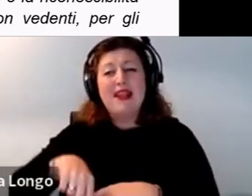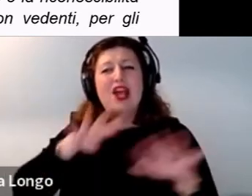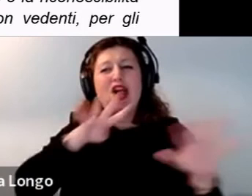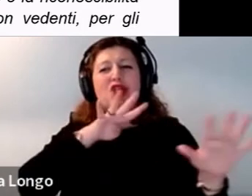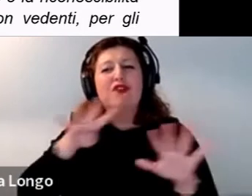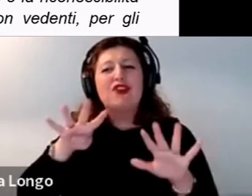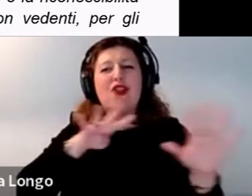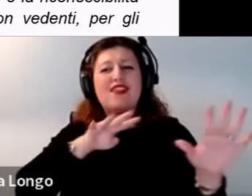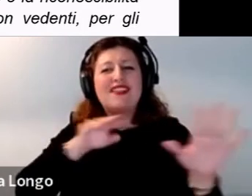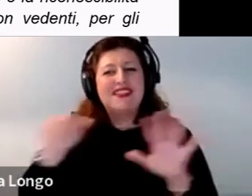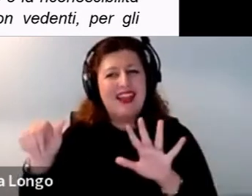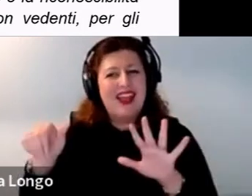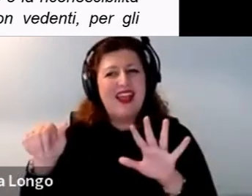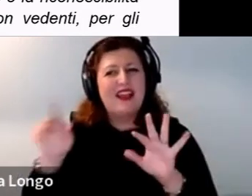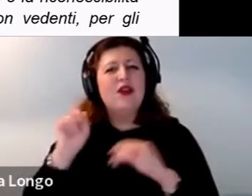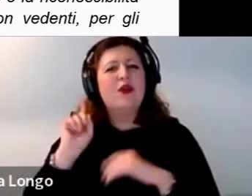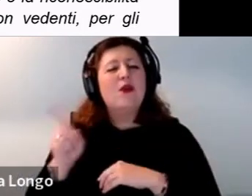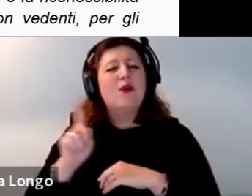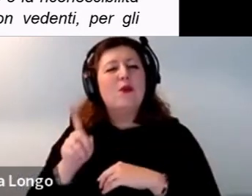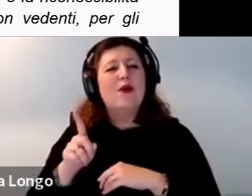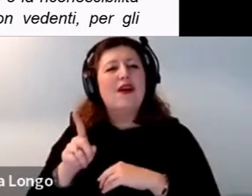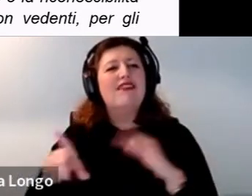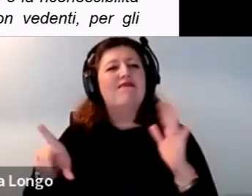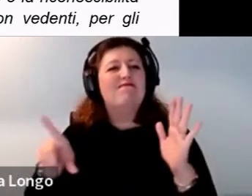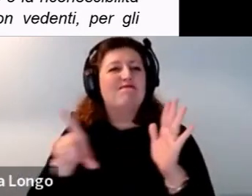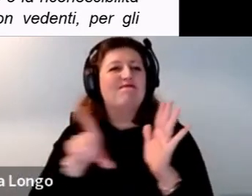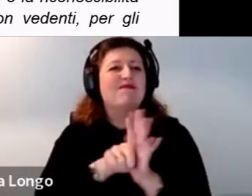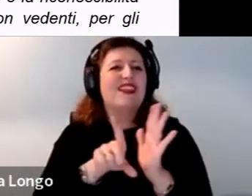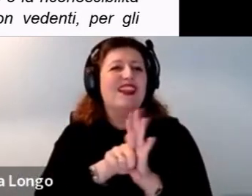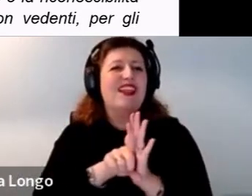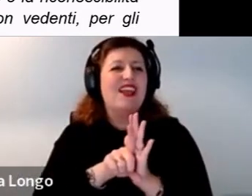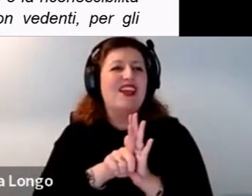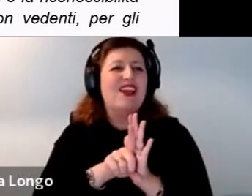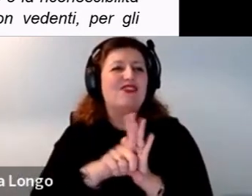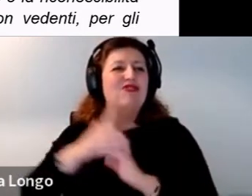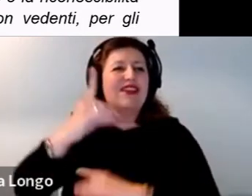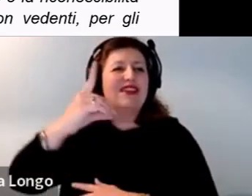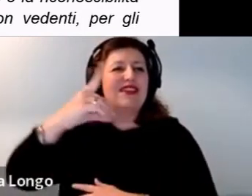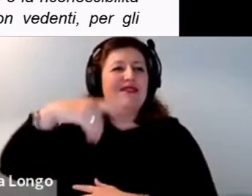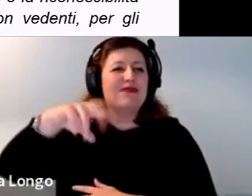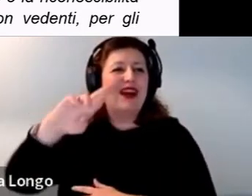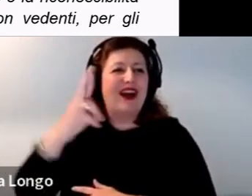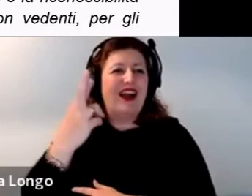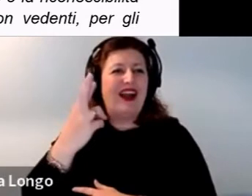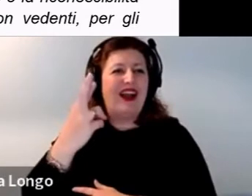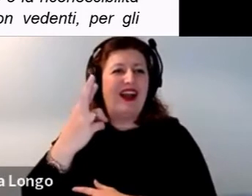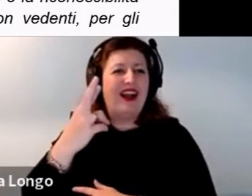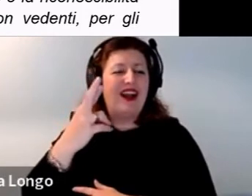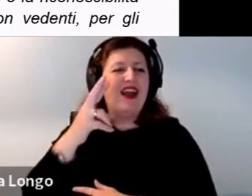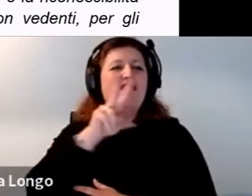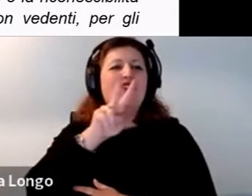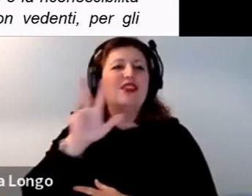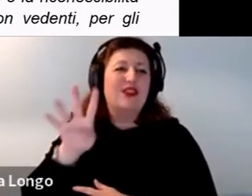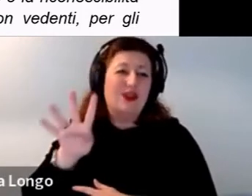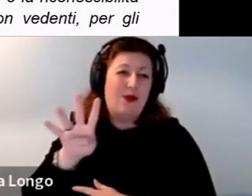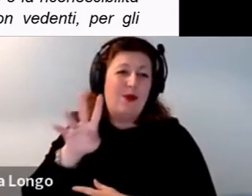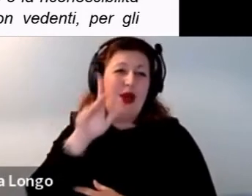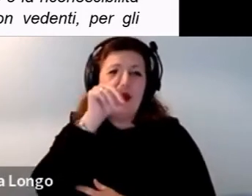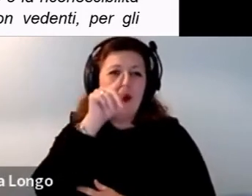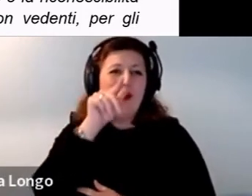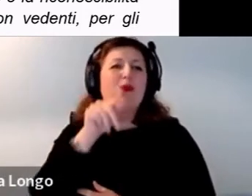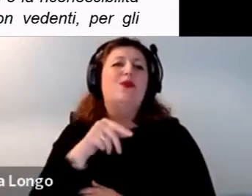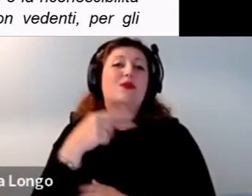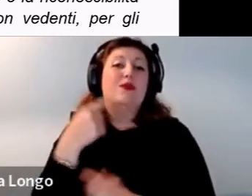1996 esce il DPR 503, il regolamento recante norme per l'eliminazione